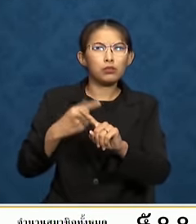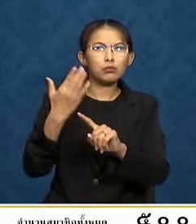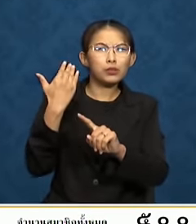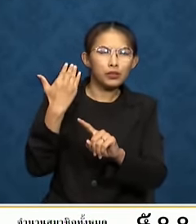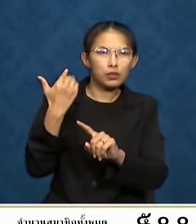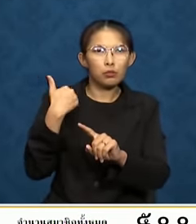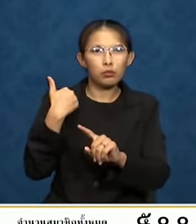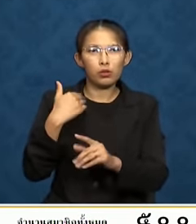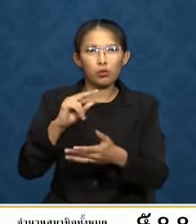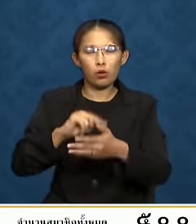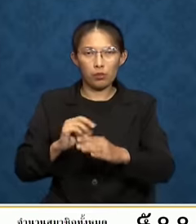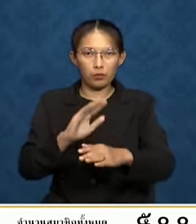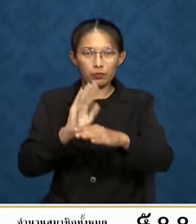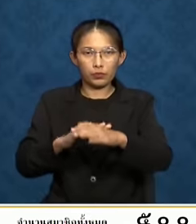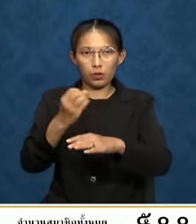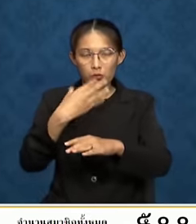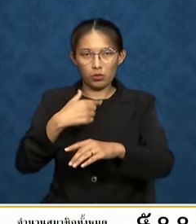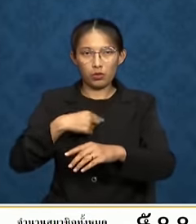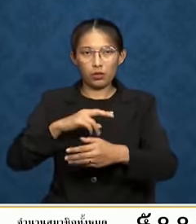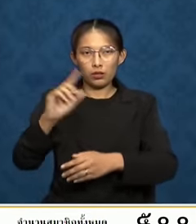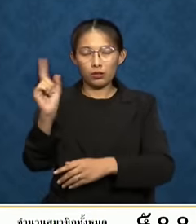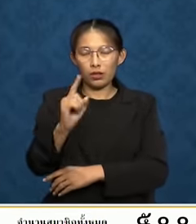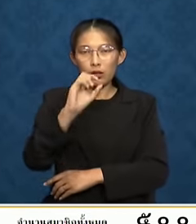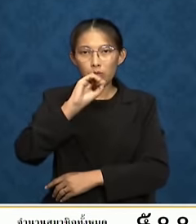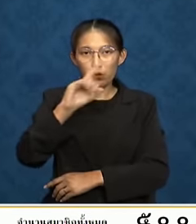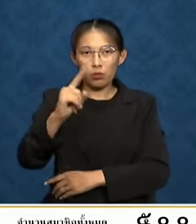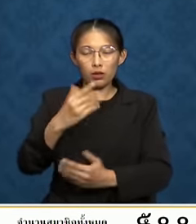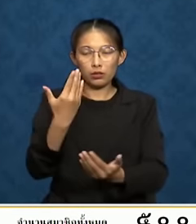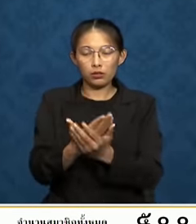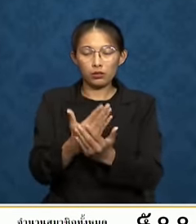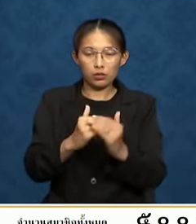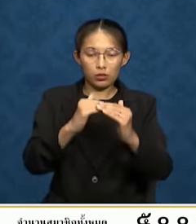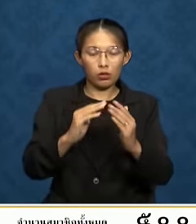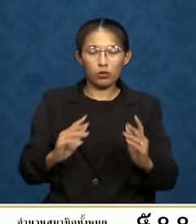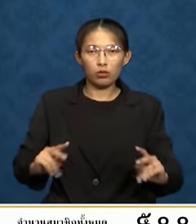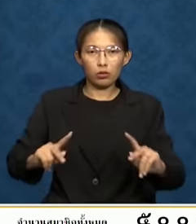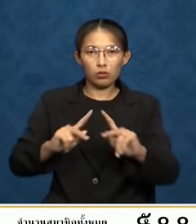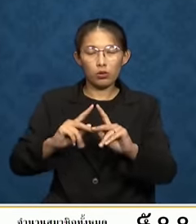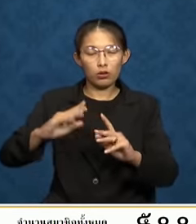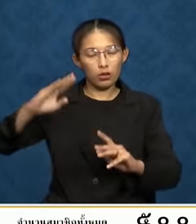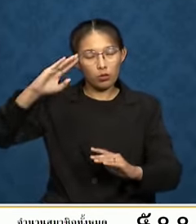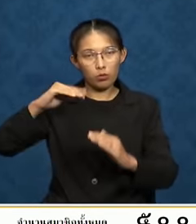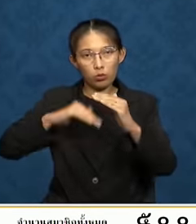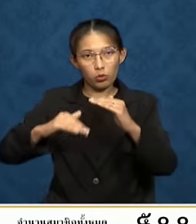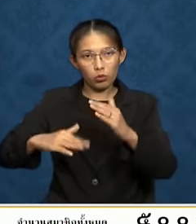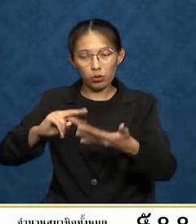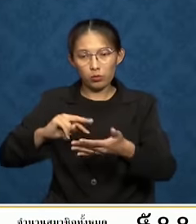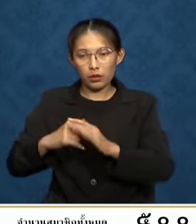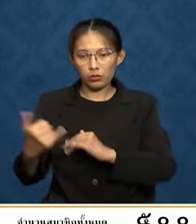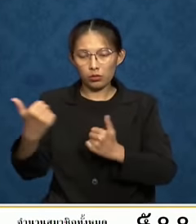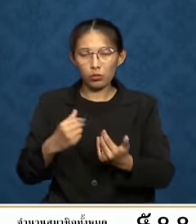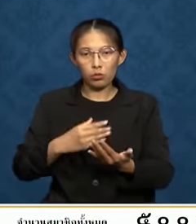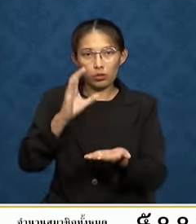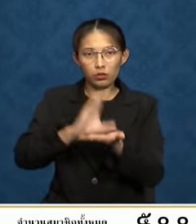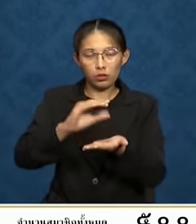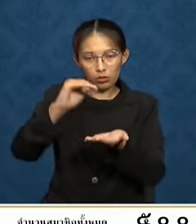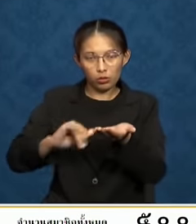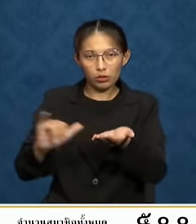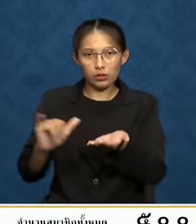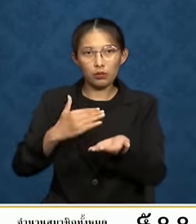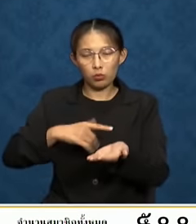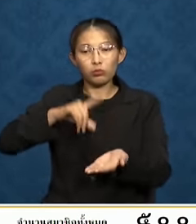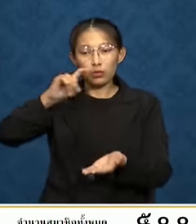ท่านเป็นทวงผมเองว่านี่ไหนบอกว่าเข้ามาจะปรับลดกำลังพลมาดูงบแล้วนี่ยังไม่ลดจำได้เลยท่าน